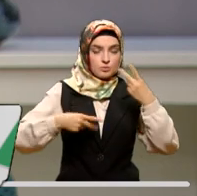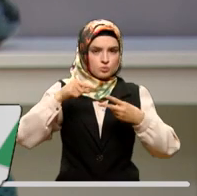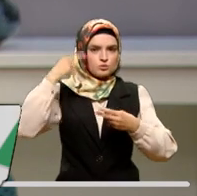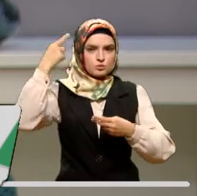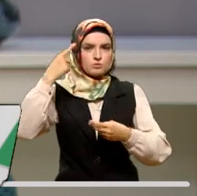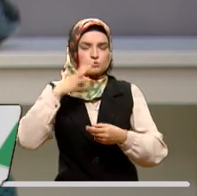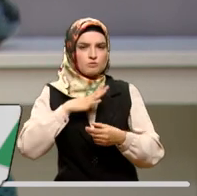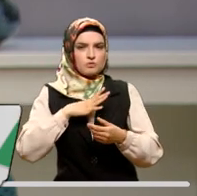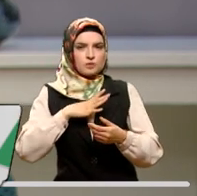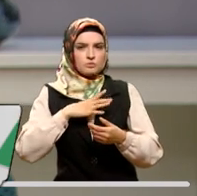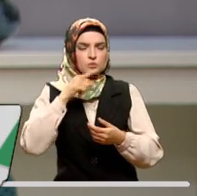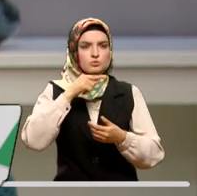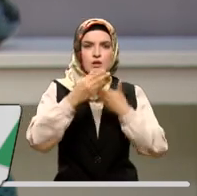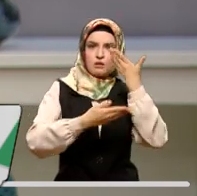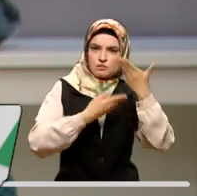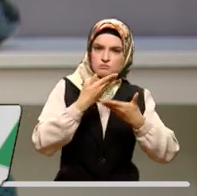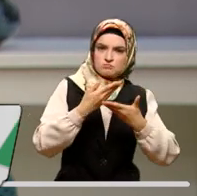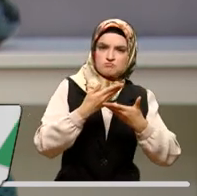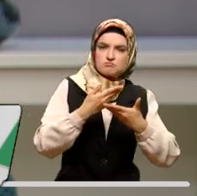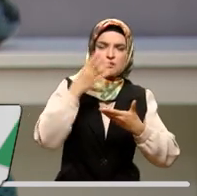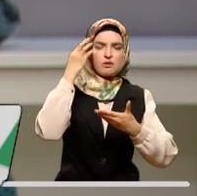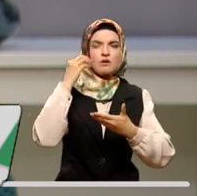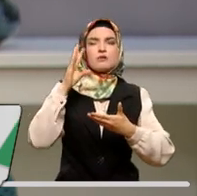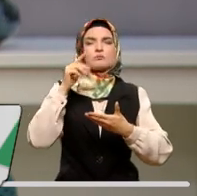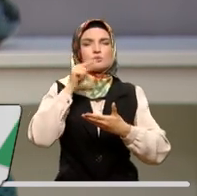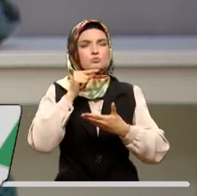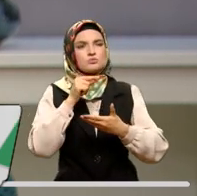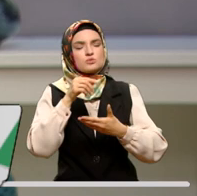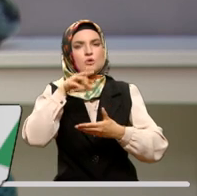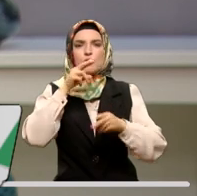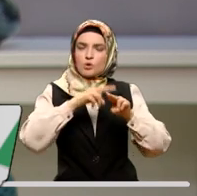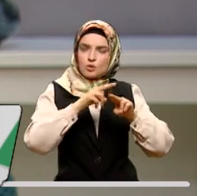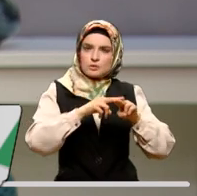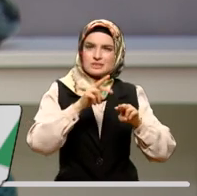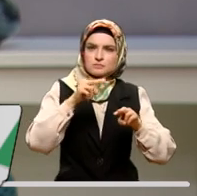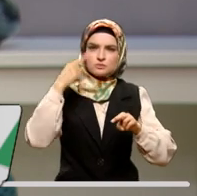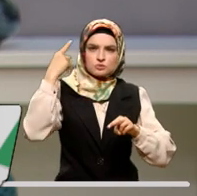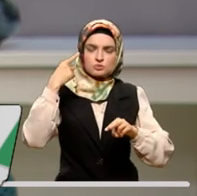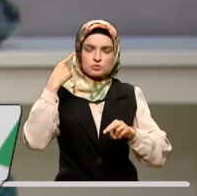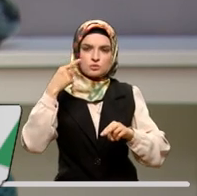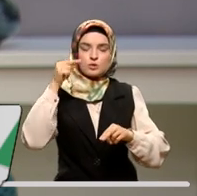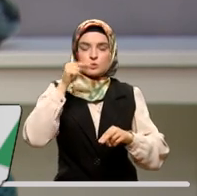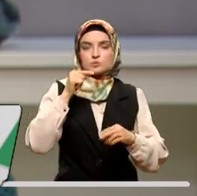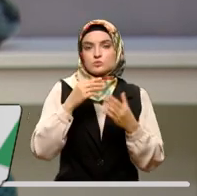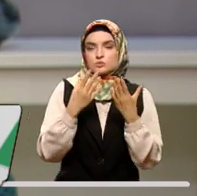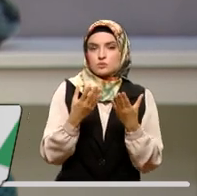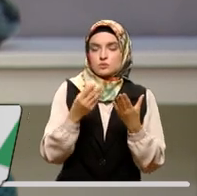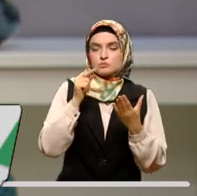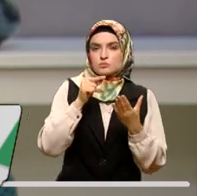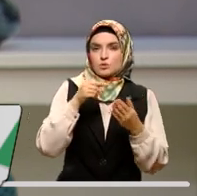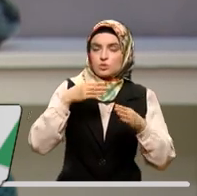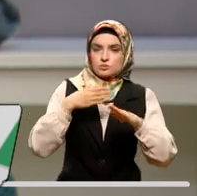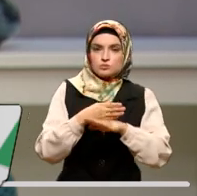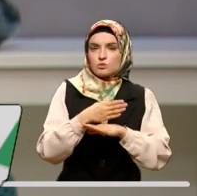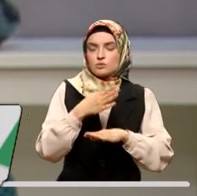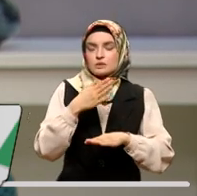bunu anlatsam da o çocuğa anlayacak yaşta değil ki zaten. Hani niye şu an öğreteyim gibi savlar duyabiliyoruz. Bunun o zaman çok da bir doğru